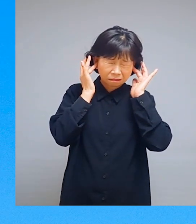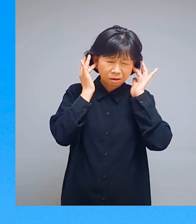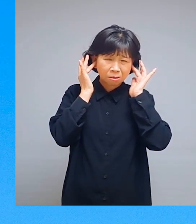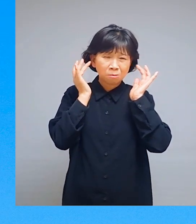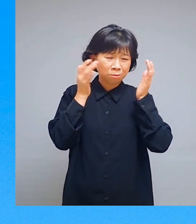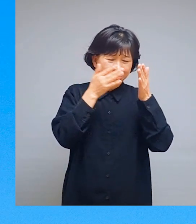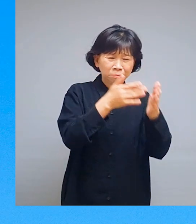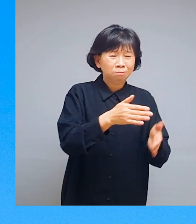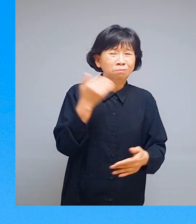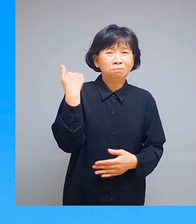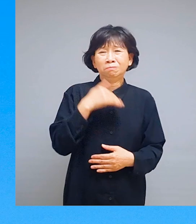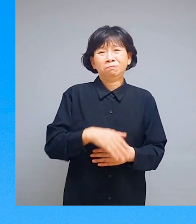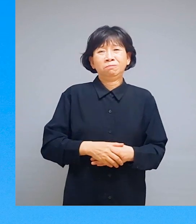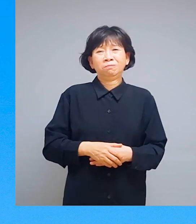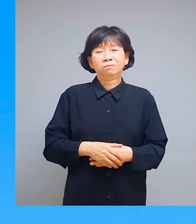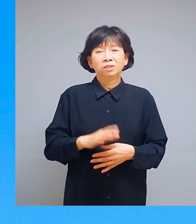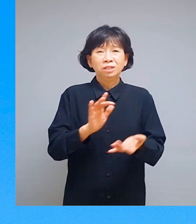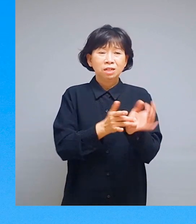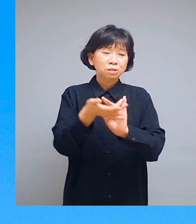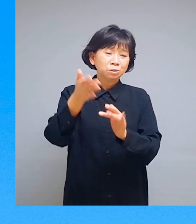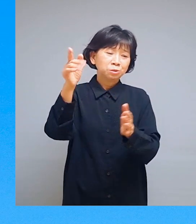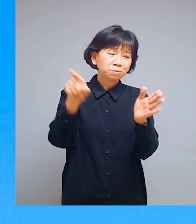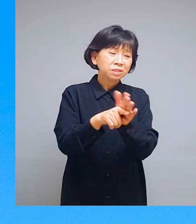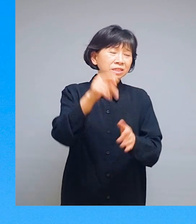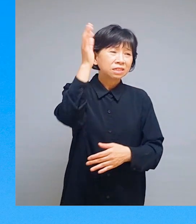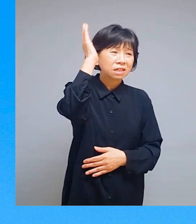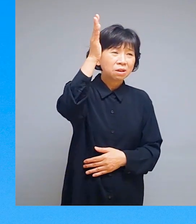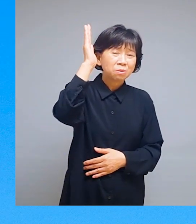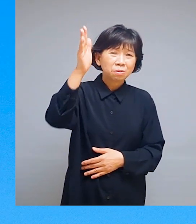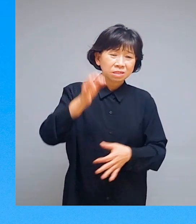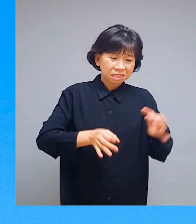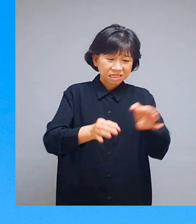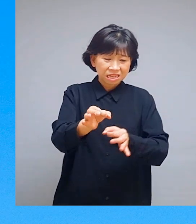여러분 거기서 예수 믿으세요 전하실 수 있겠어요?